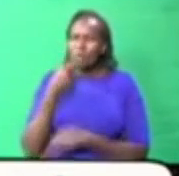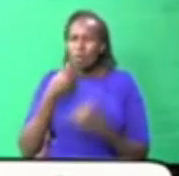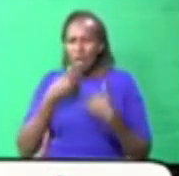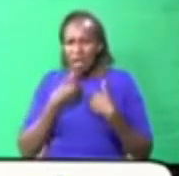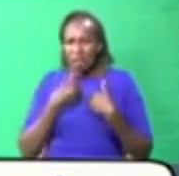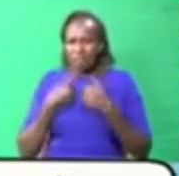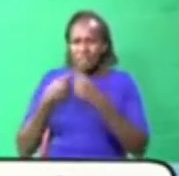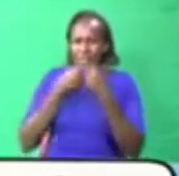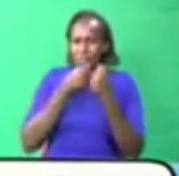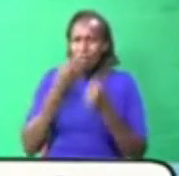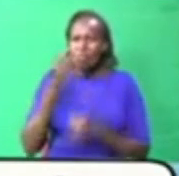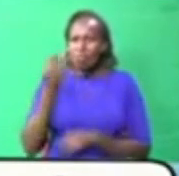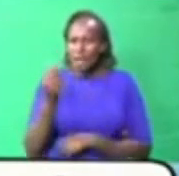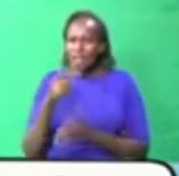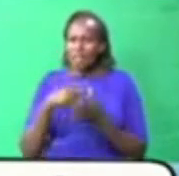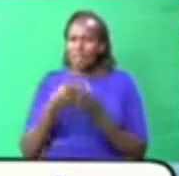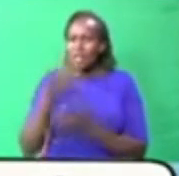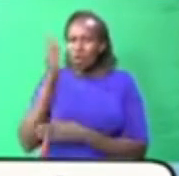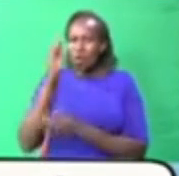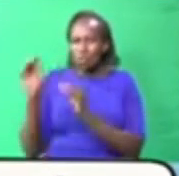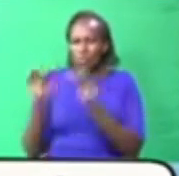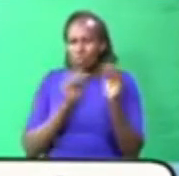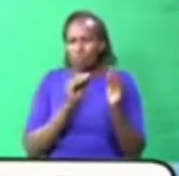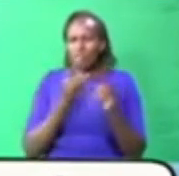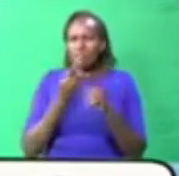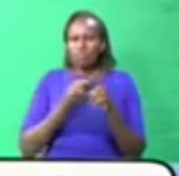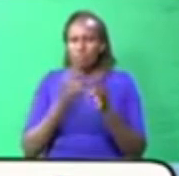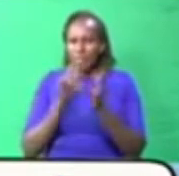kifedha na akalitoa kwenye ile changamoto,